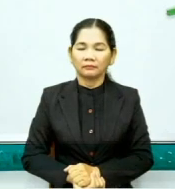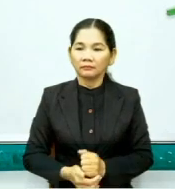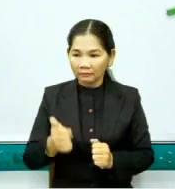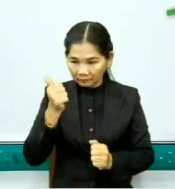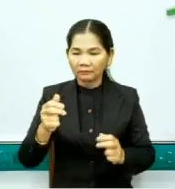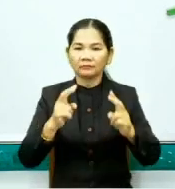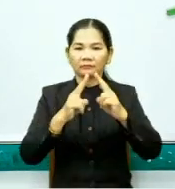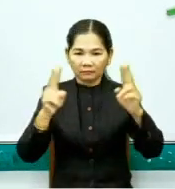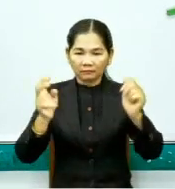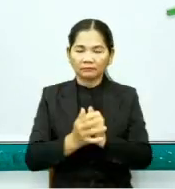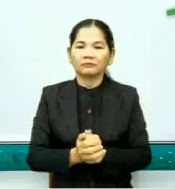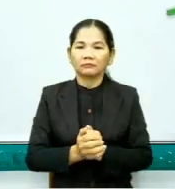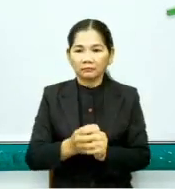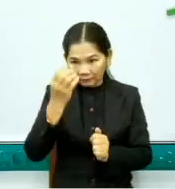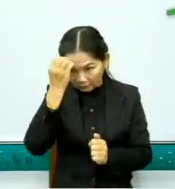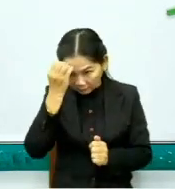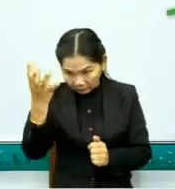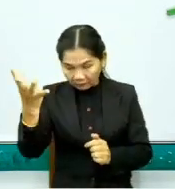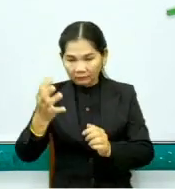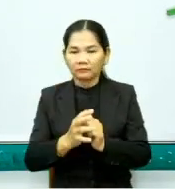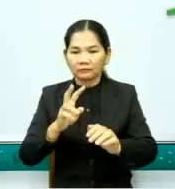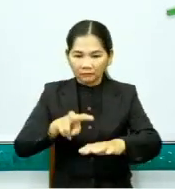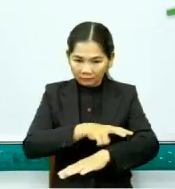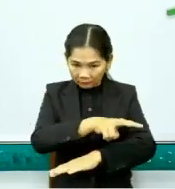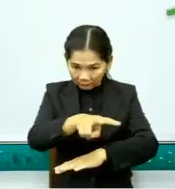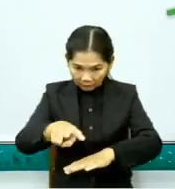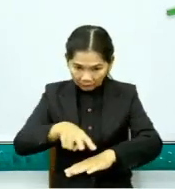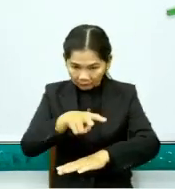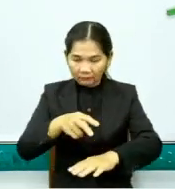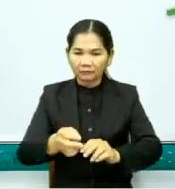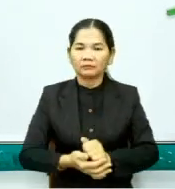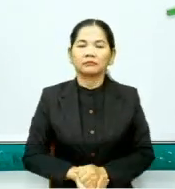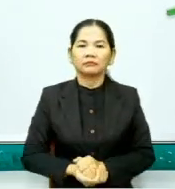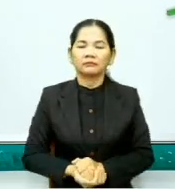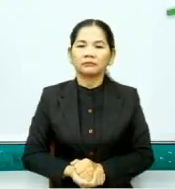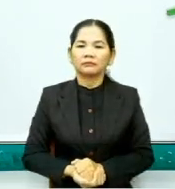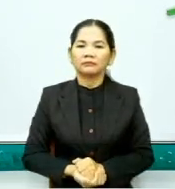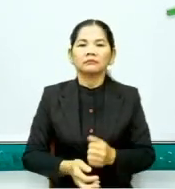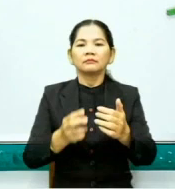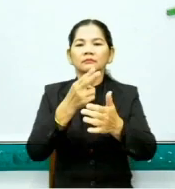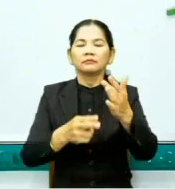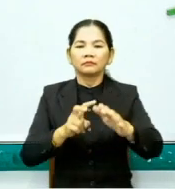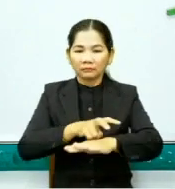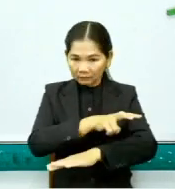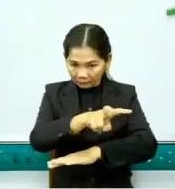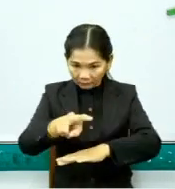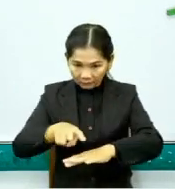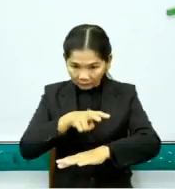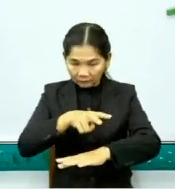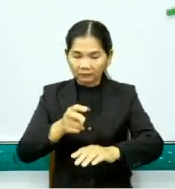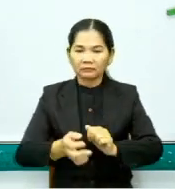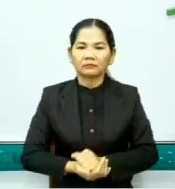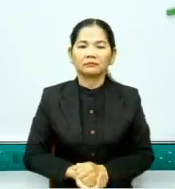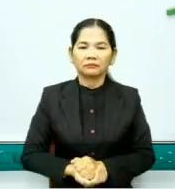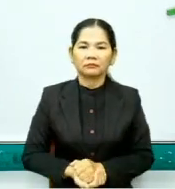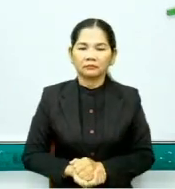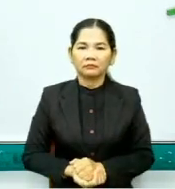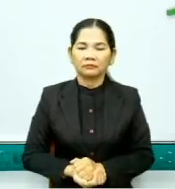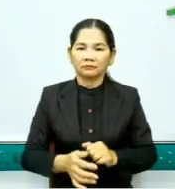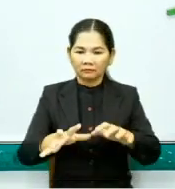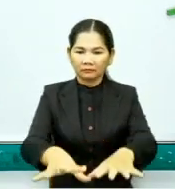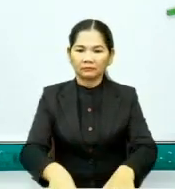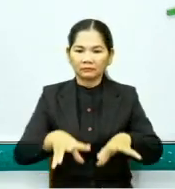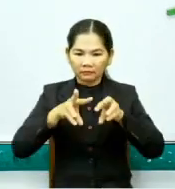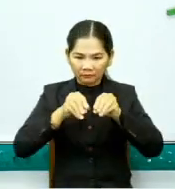Chá là ổn ná, cứ đầm bấy thay rẻ xa. Thay rẻ xa vậy ta con. Chá cứ thay rẻ xa chmê